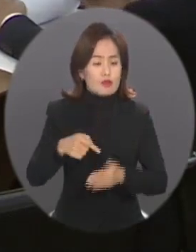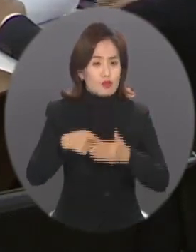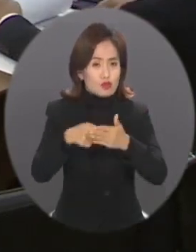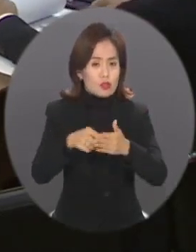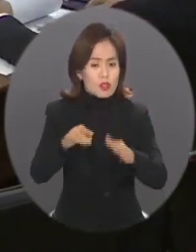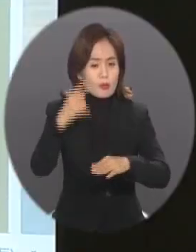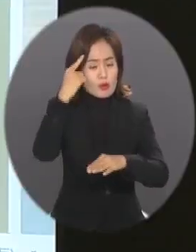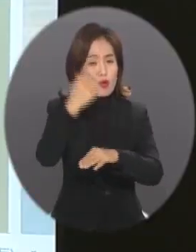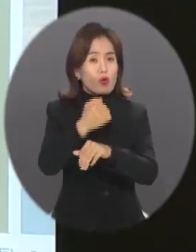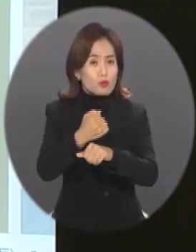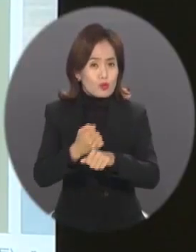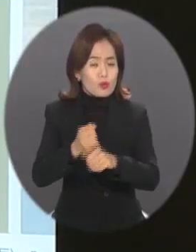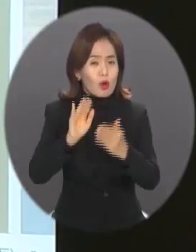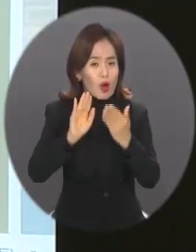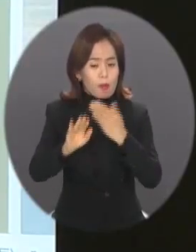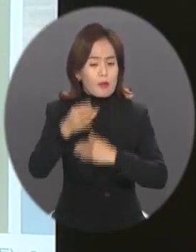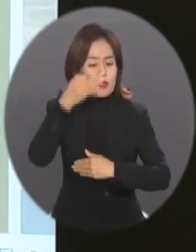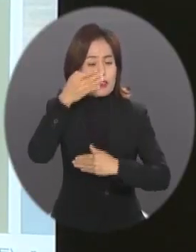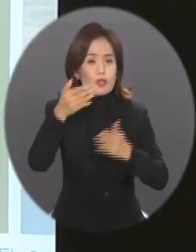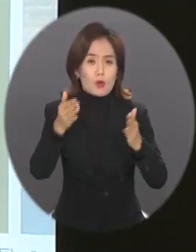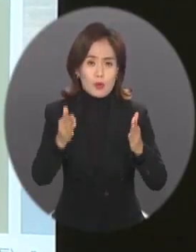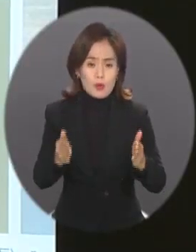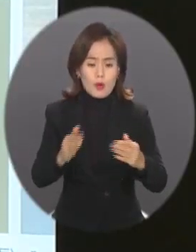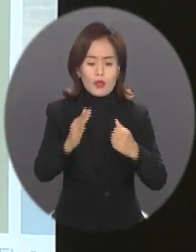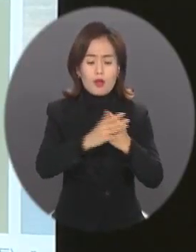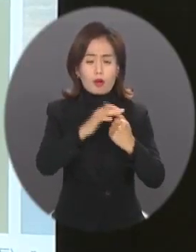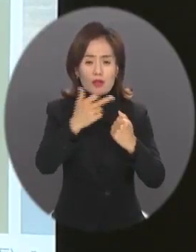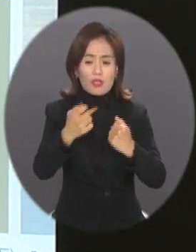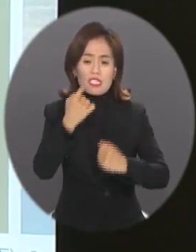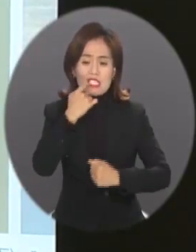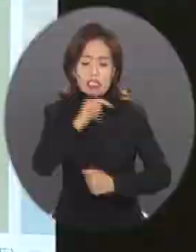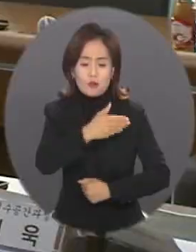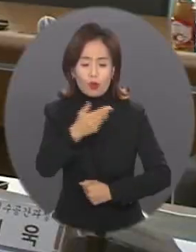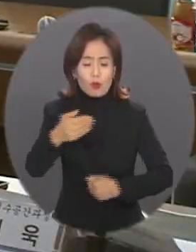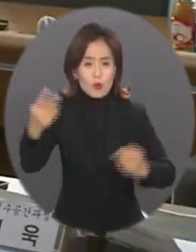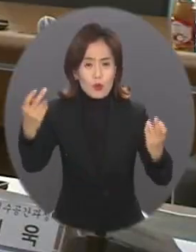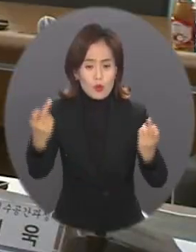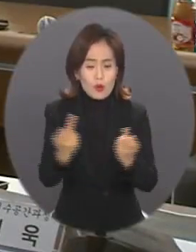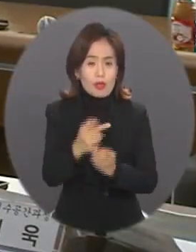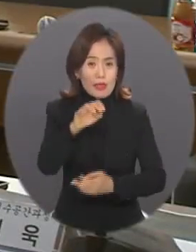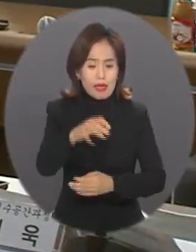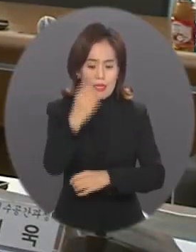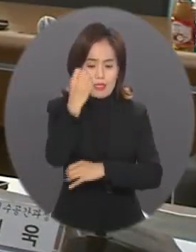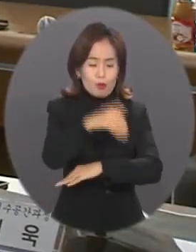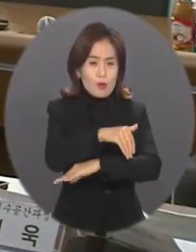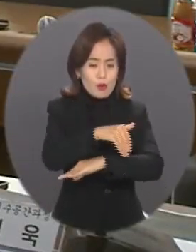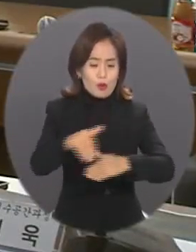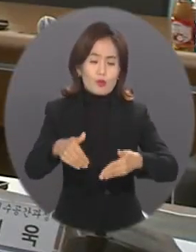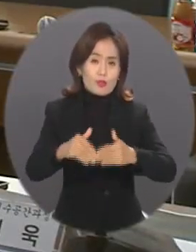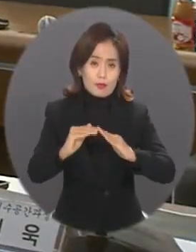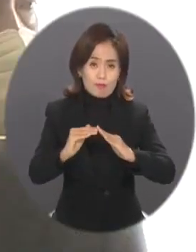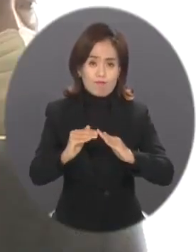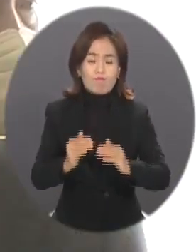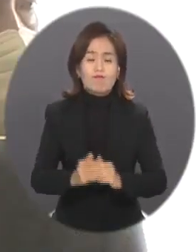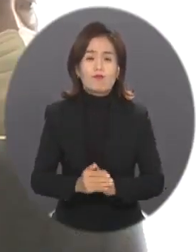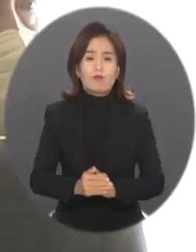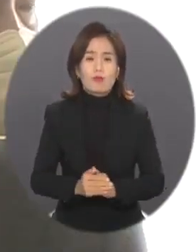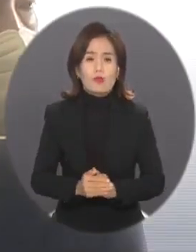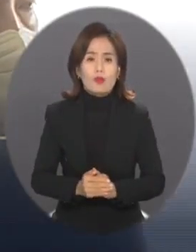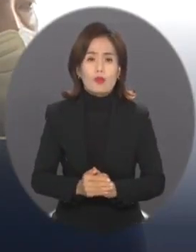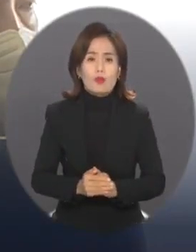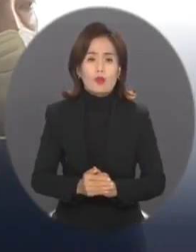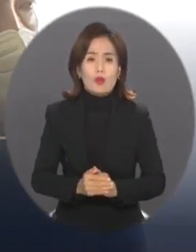추진하는 이번 용역은 앞으로 10개월 동안 영산강과 황룡강 일대에 대한 기본 계획을 수립하게 됩니다.